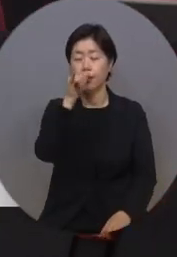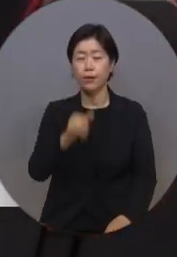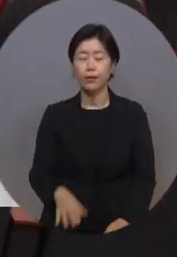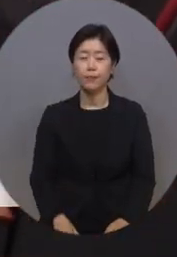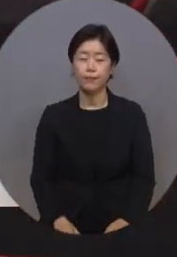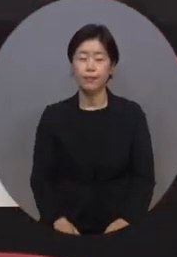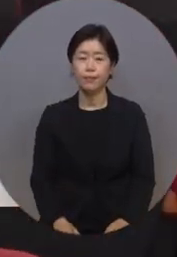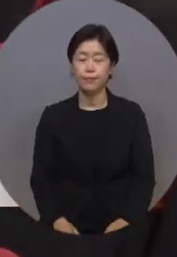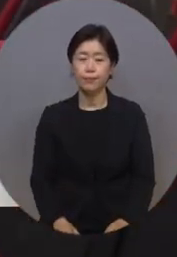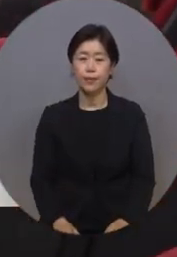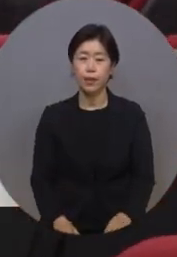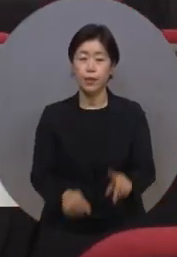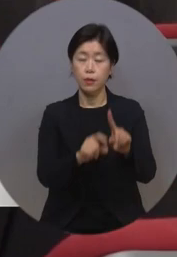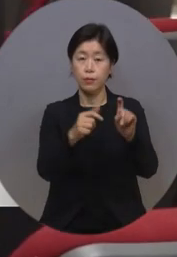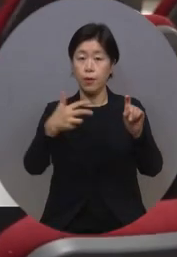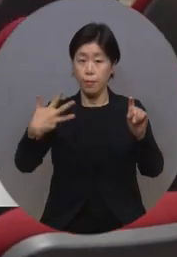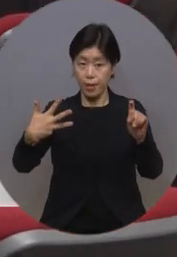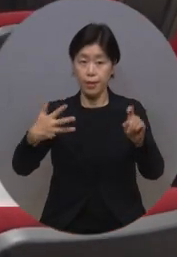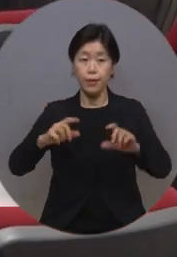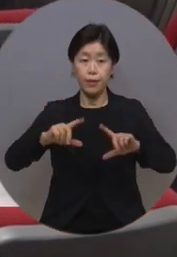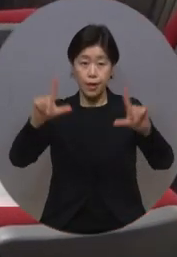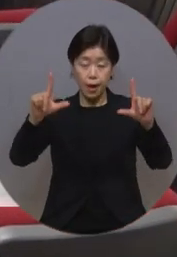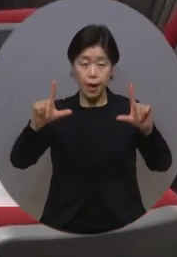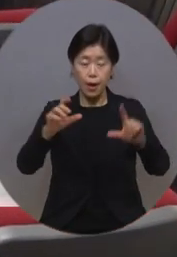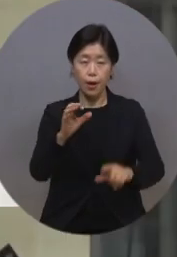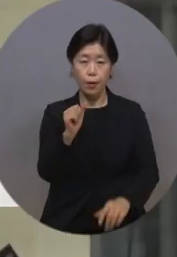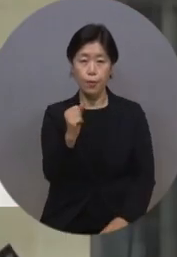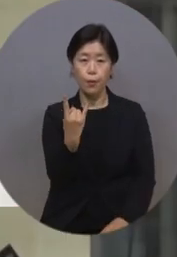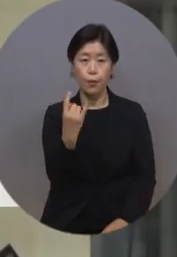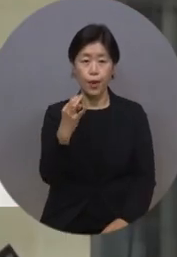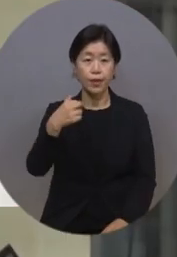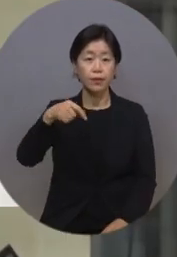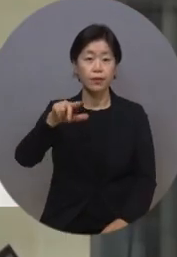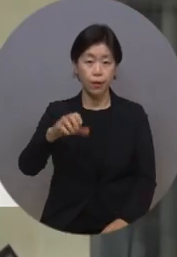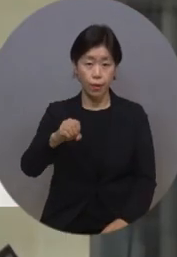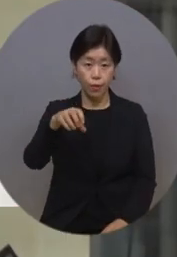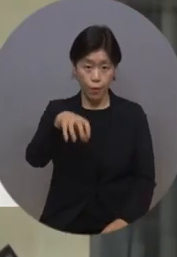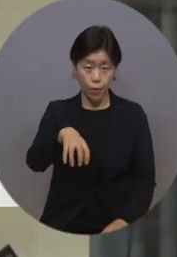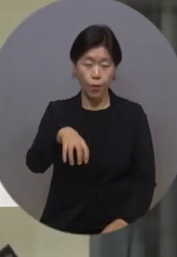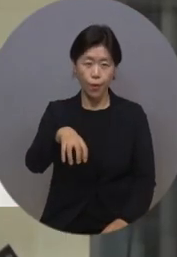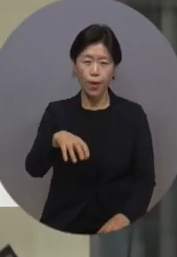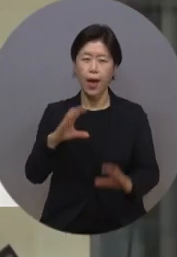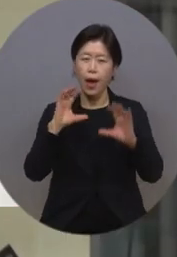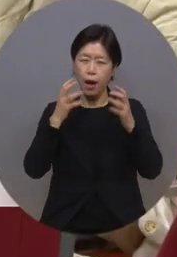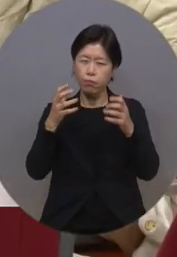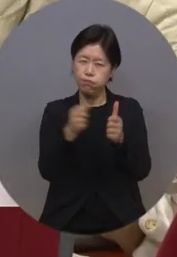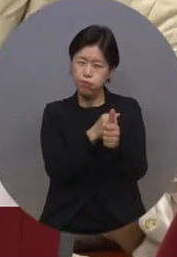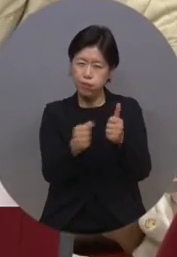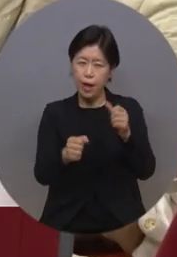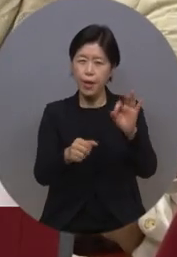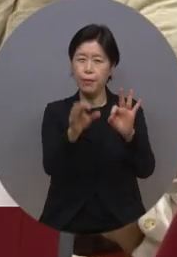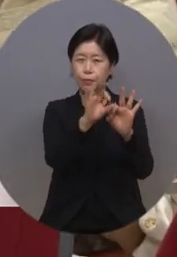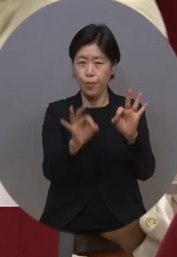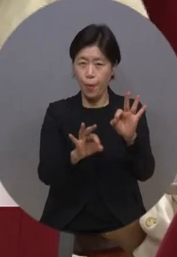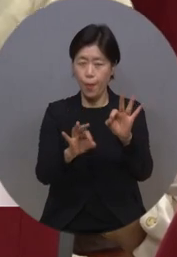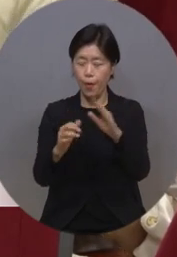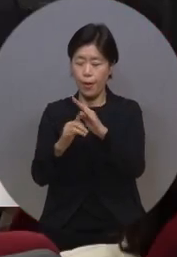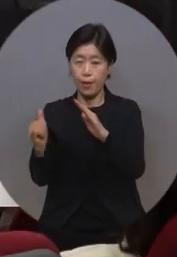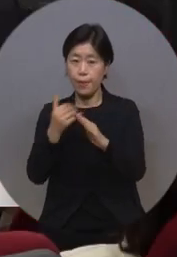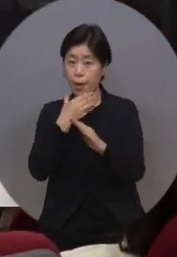지난 8일 횡성 청소년수련관에서 아동학대 0% 가족 행복 100% 부모교육이 열렸습니다